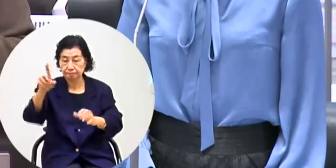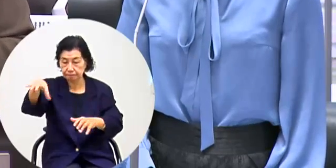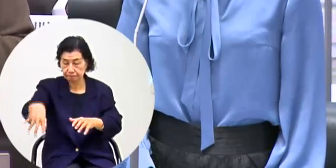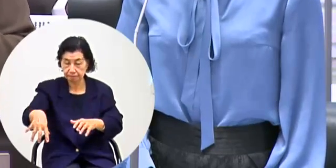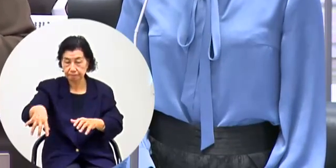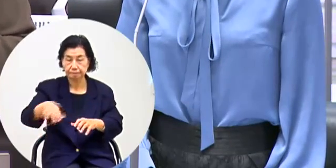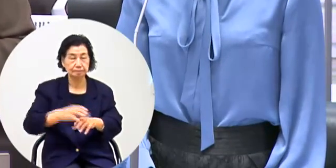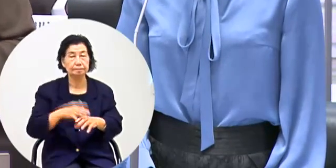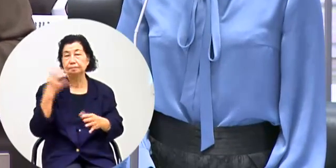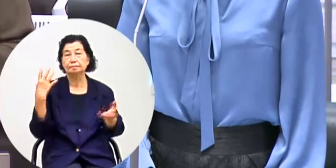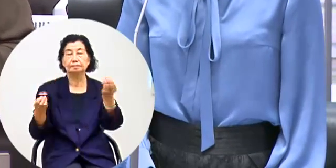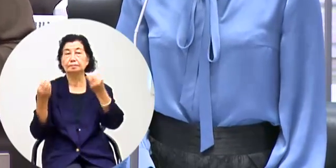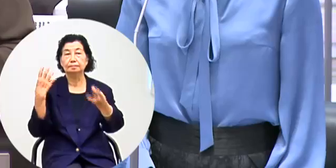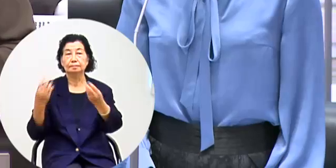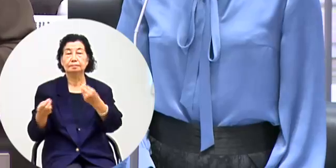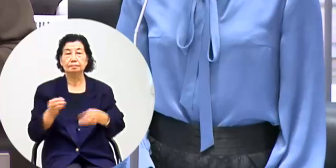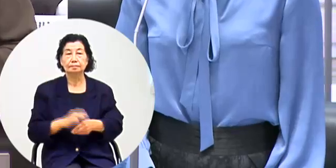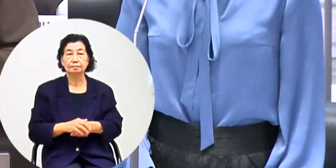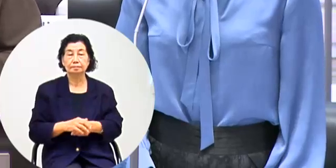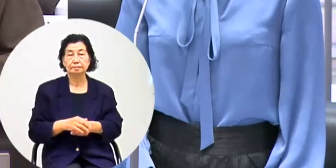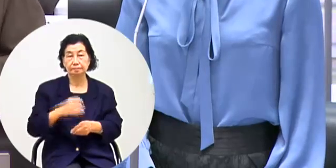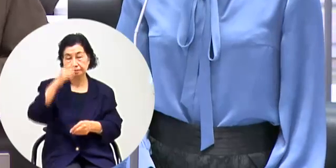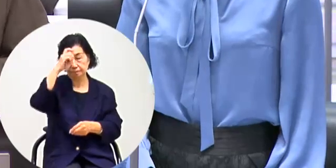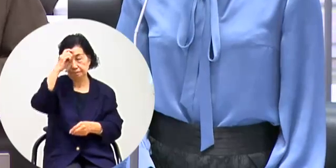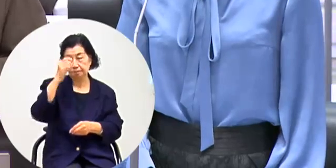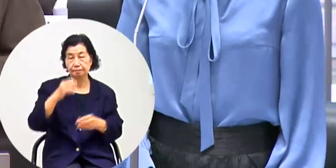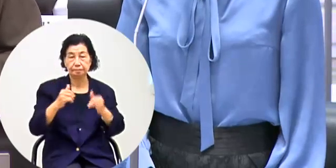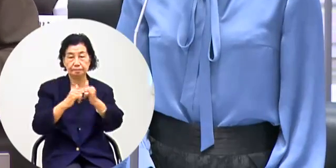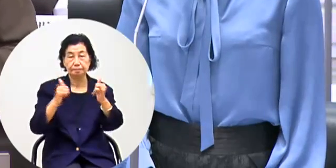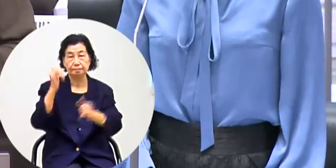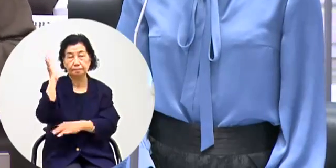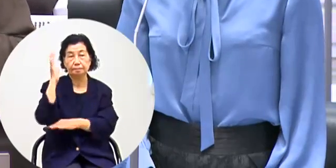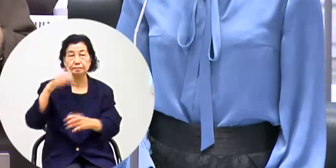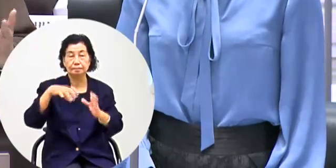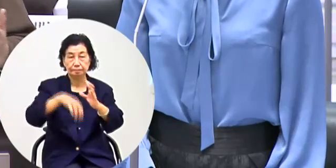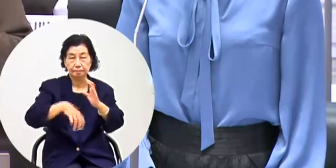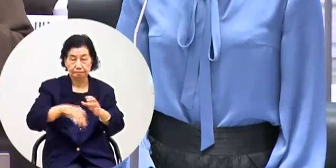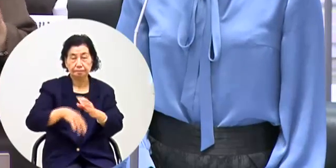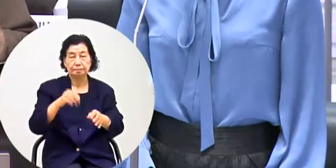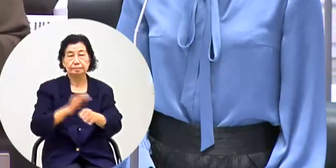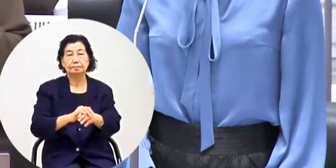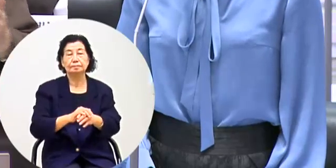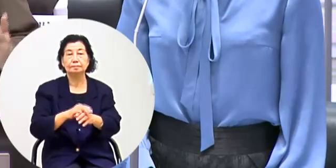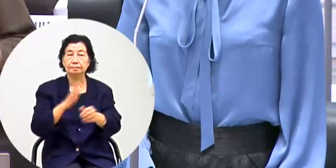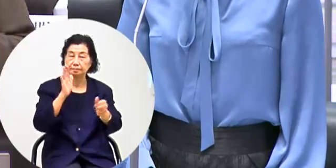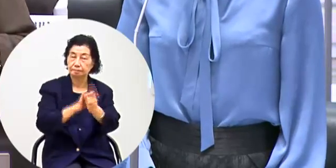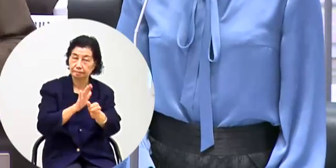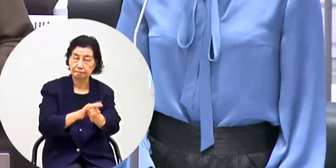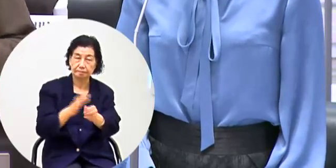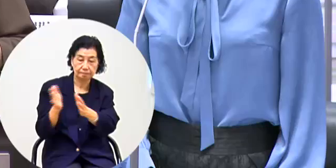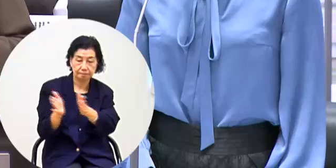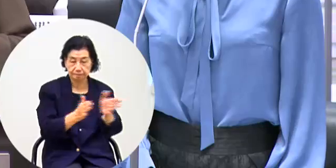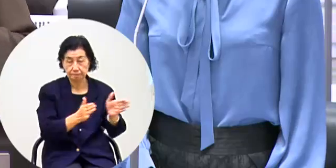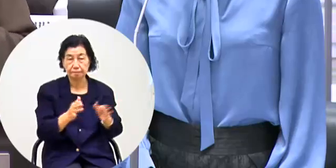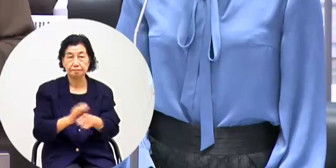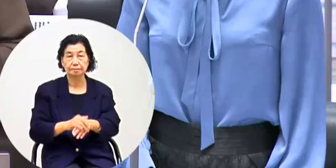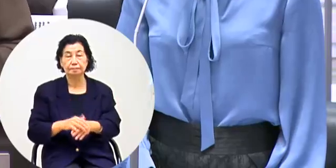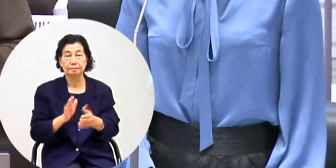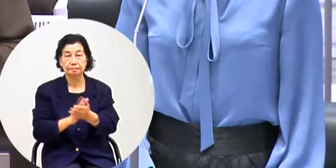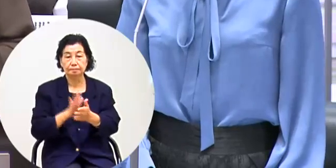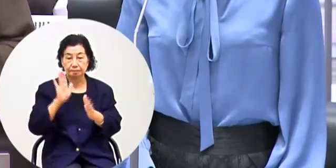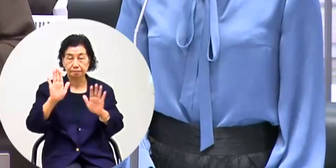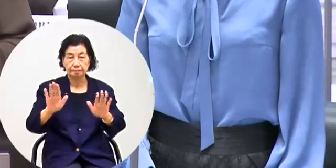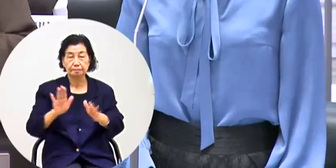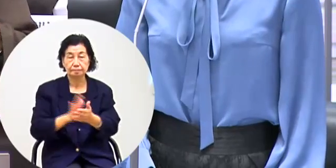安怎真妥适来处理。啊，未来邻里的部分，现在确实邻里的差距实在太